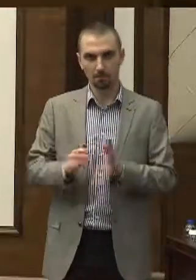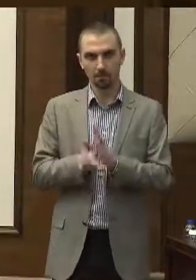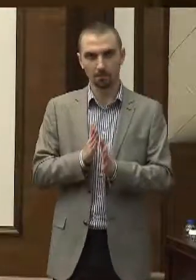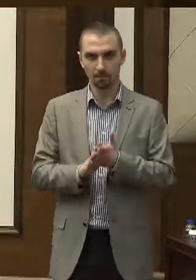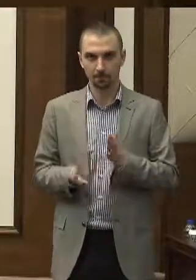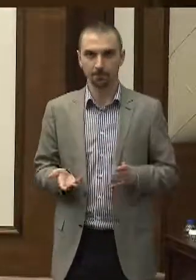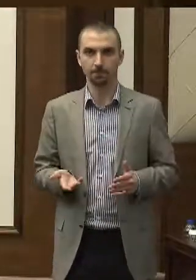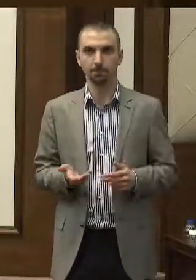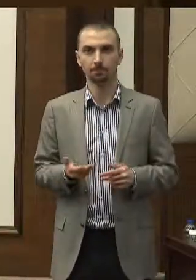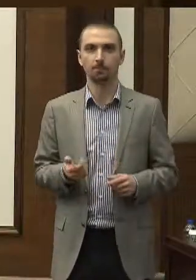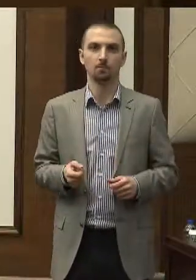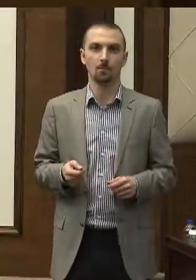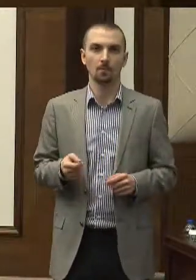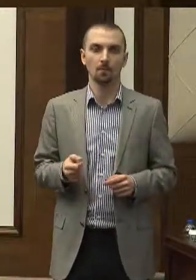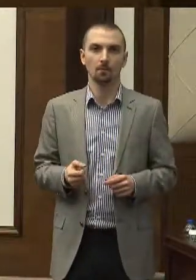Kamil Obay'ı bitirdik.